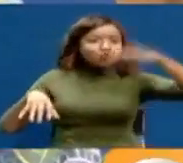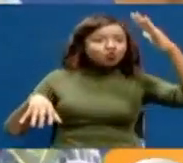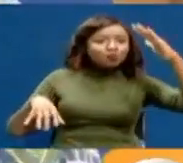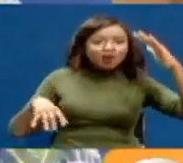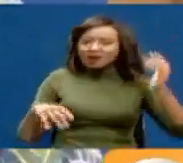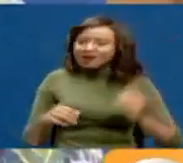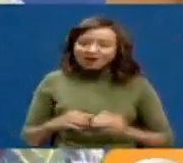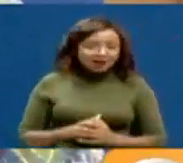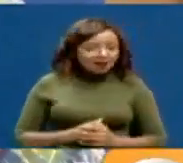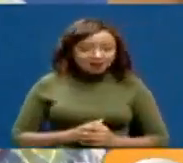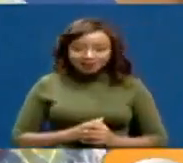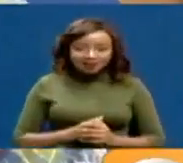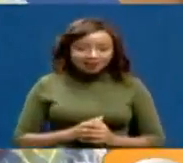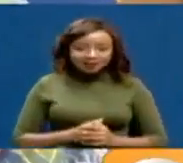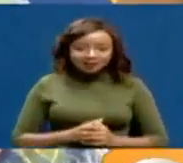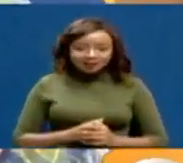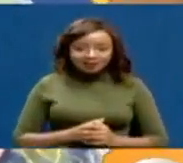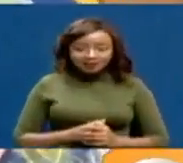ama mkubwa.